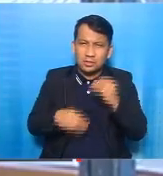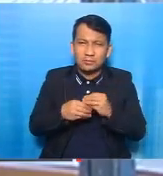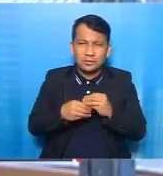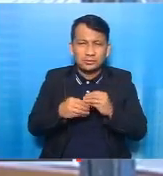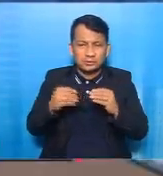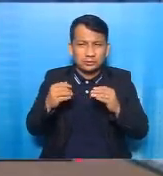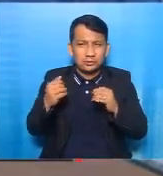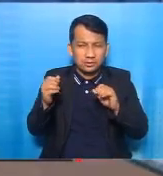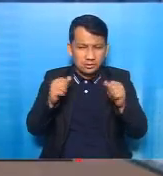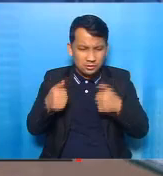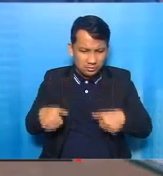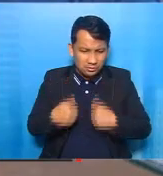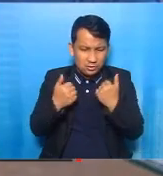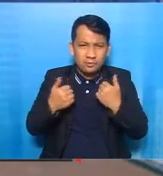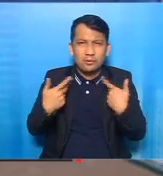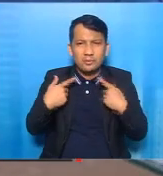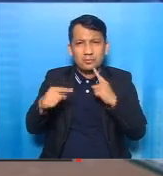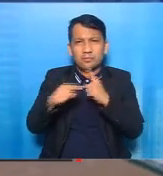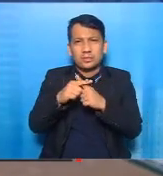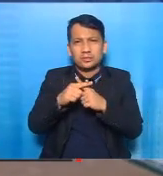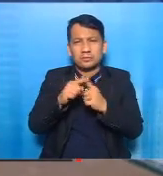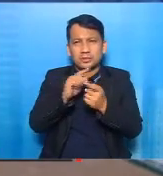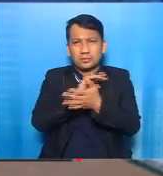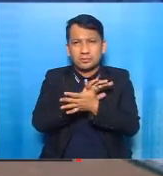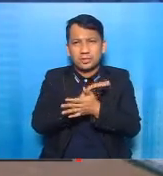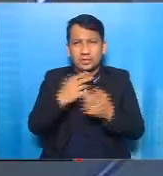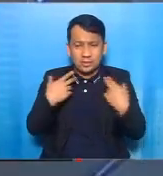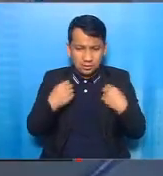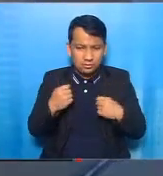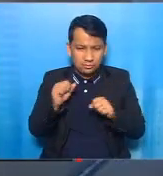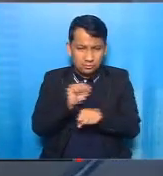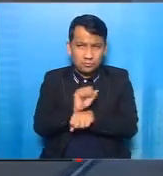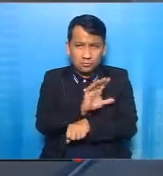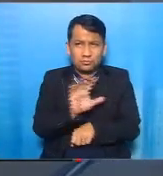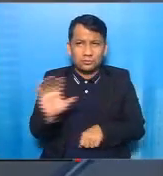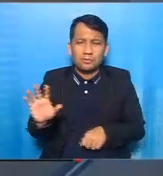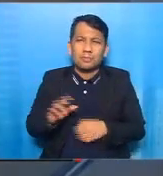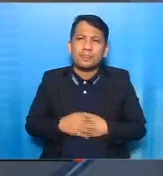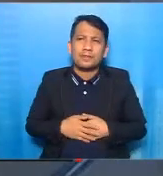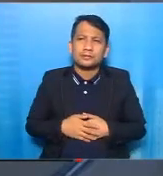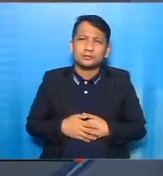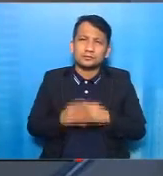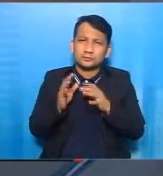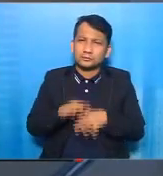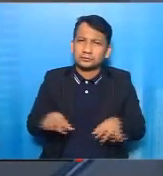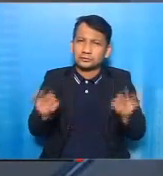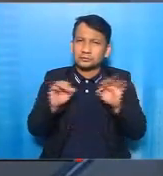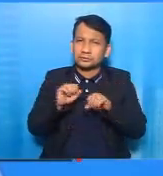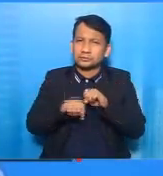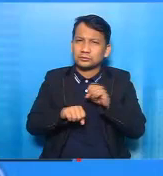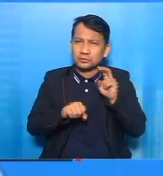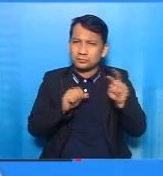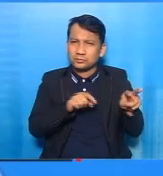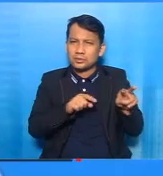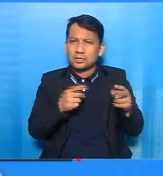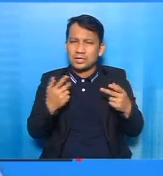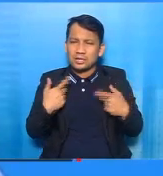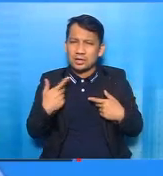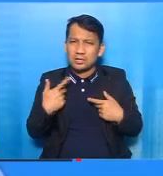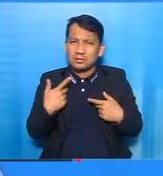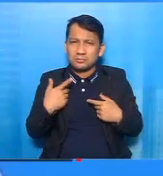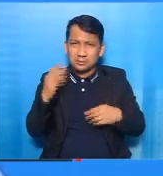pagsubok din tuwing may magpupositibong health worker. Kailangan din mag-quarantine. So doon kami medyo nagkakaroon